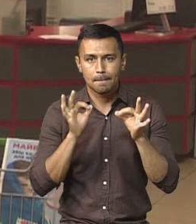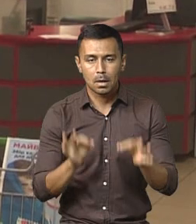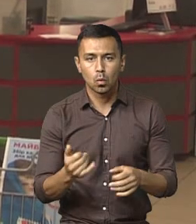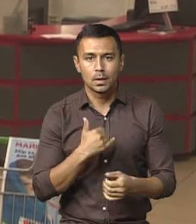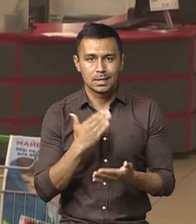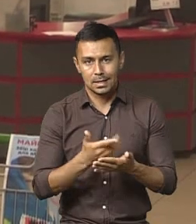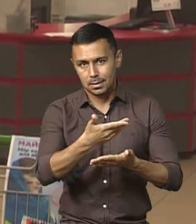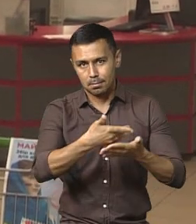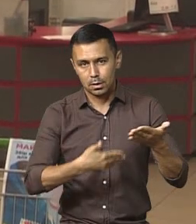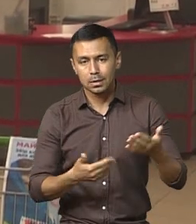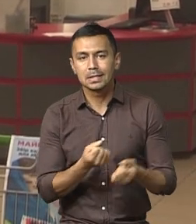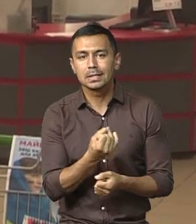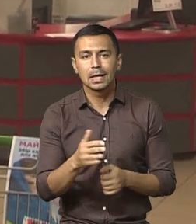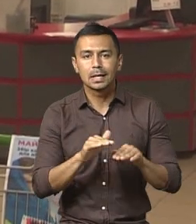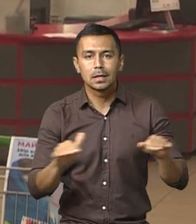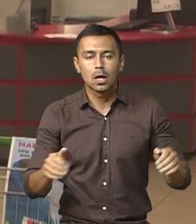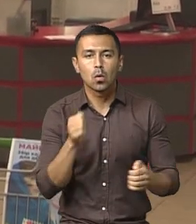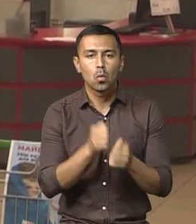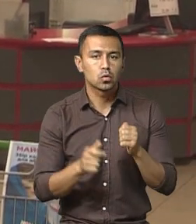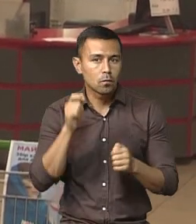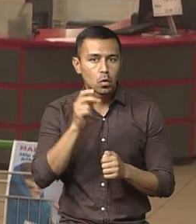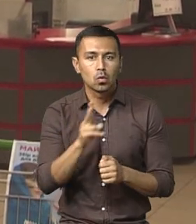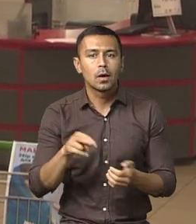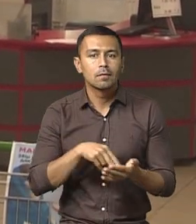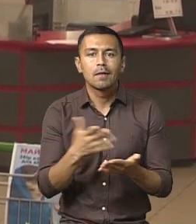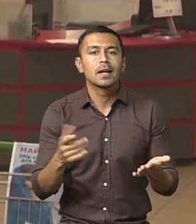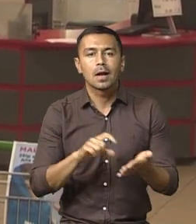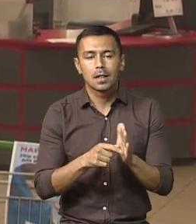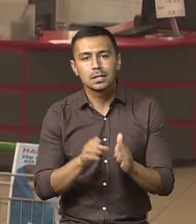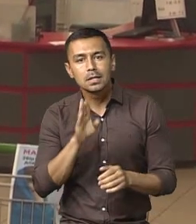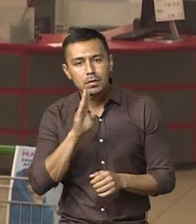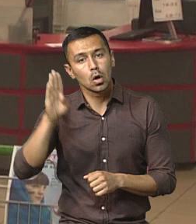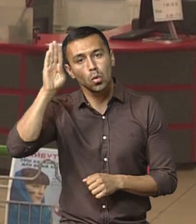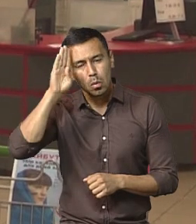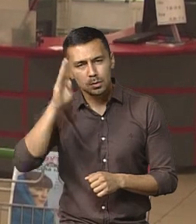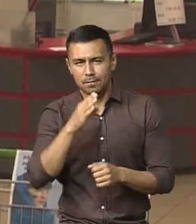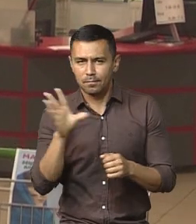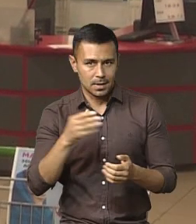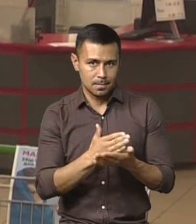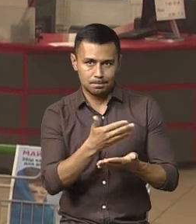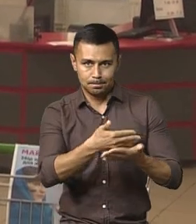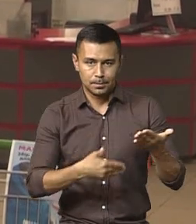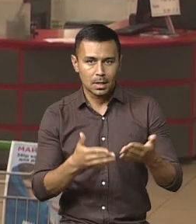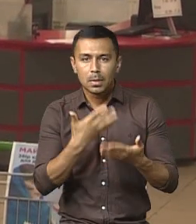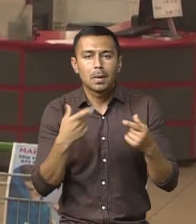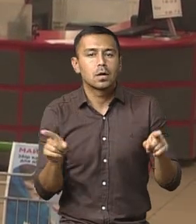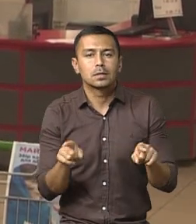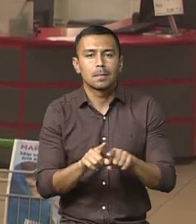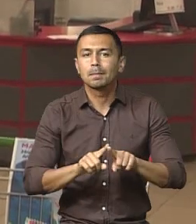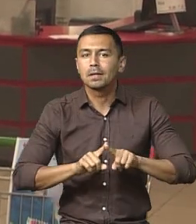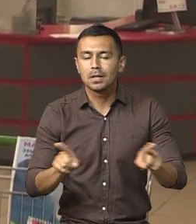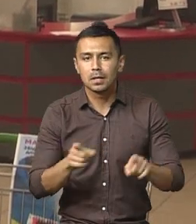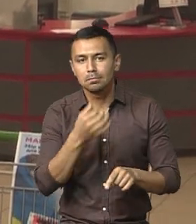є список, скільки дітей кожного віку, хто йде в який клас, дівчинка це чи хлопчик. Там, звичайно, немає якихось там